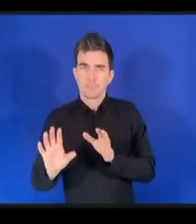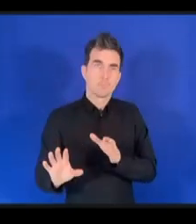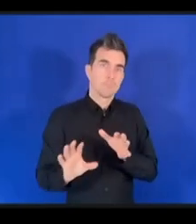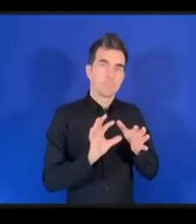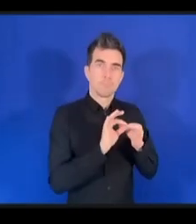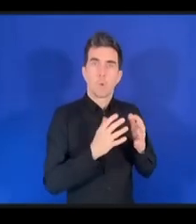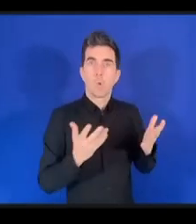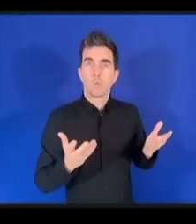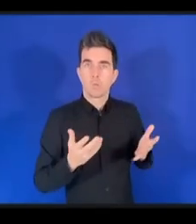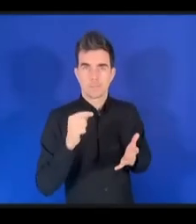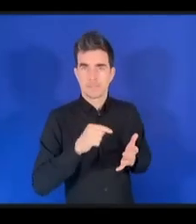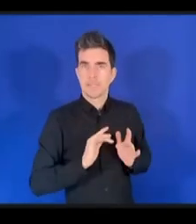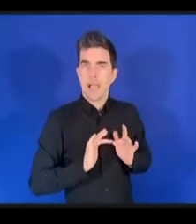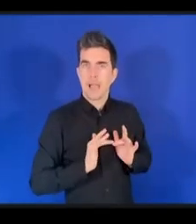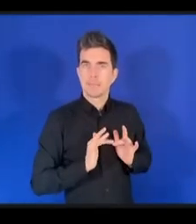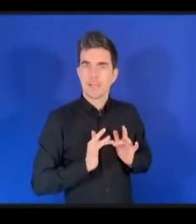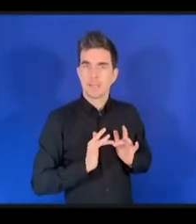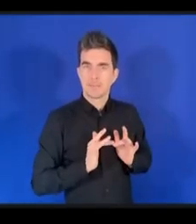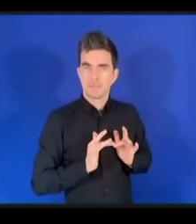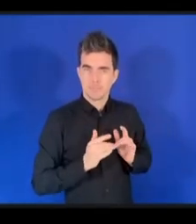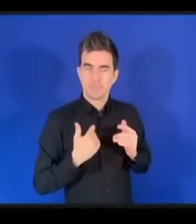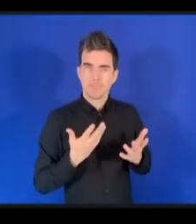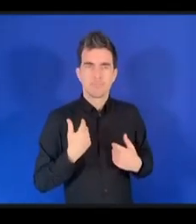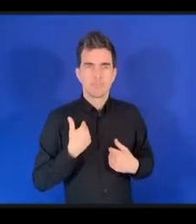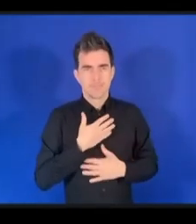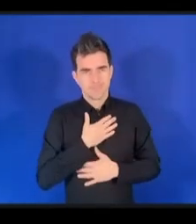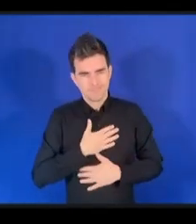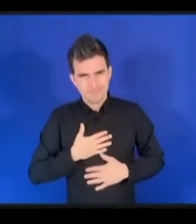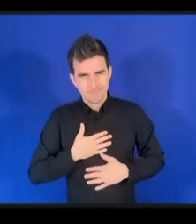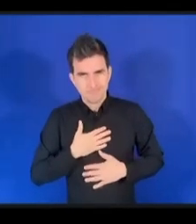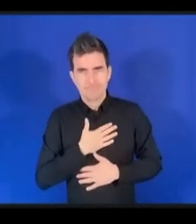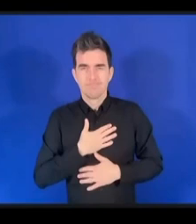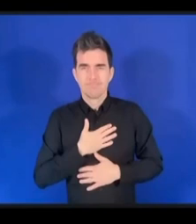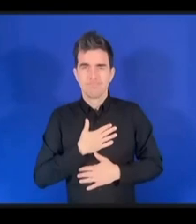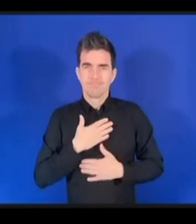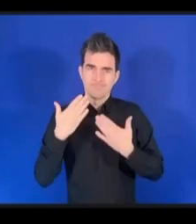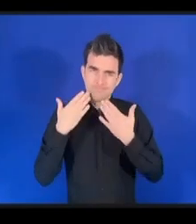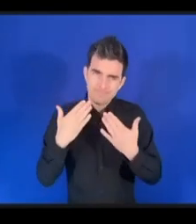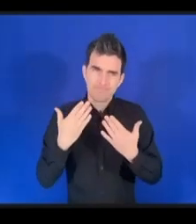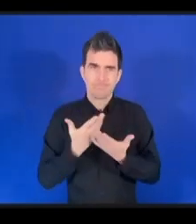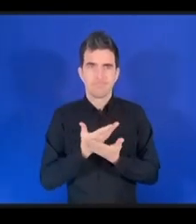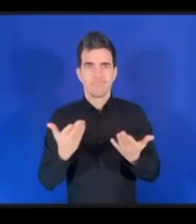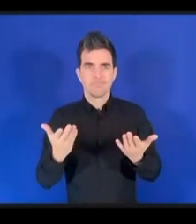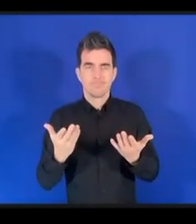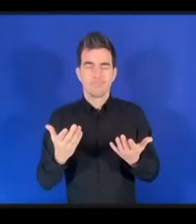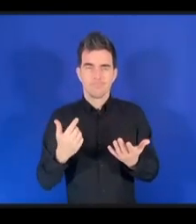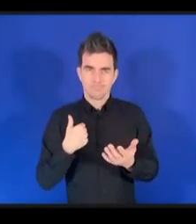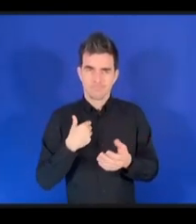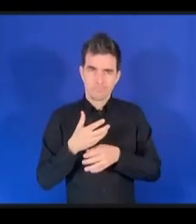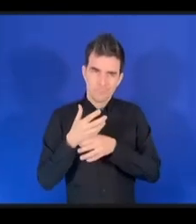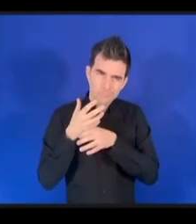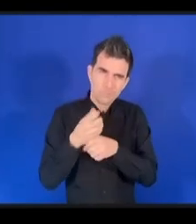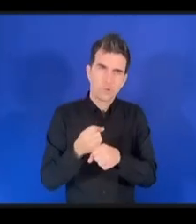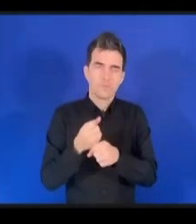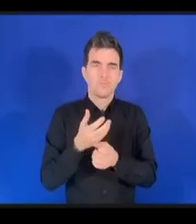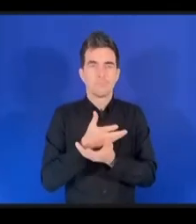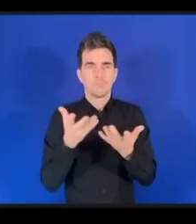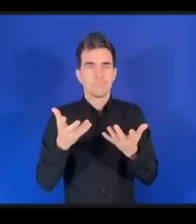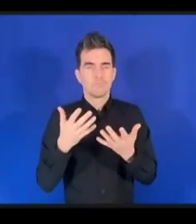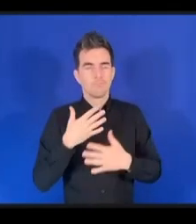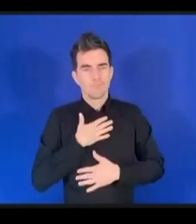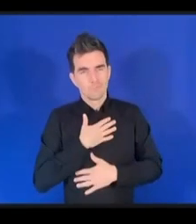か接することのない方々と交流を深められた方も多くいらっしゃると思います。